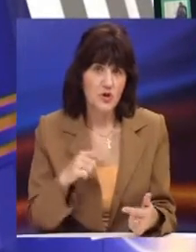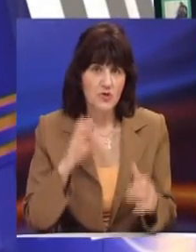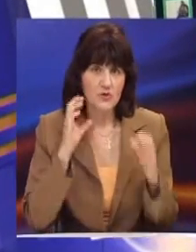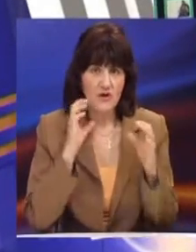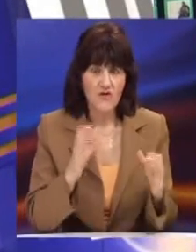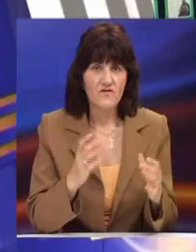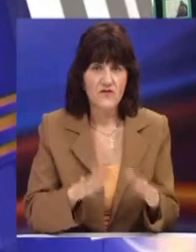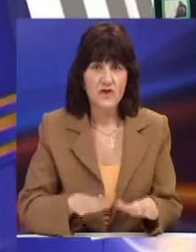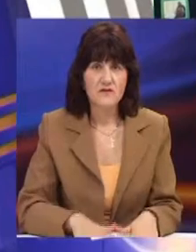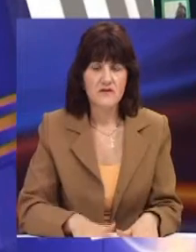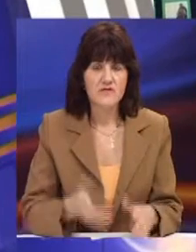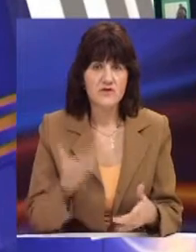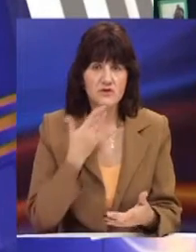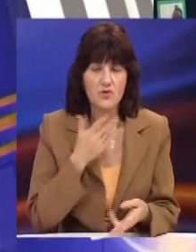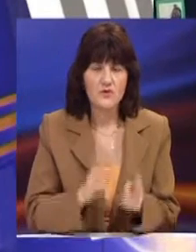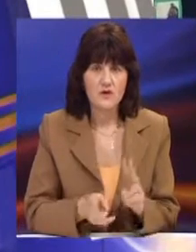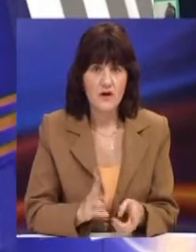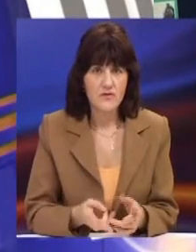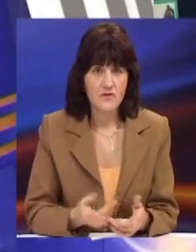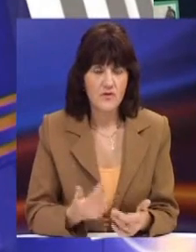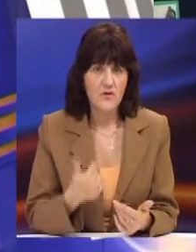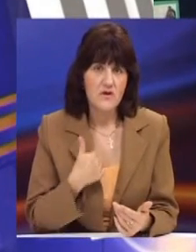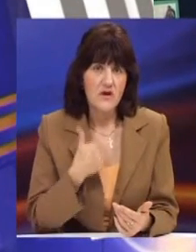da prisustvuju na času,